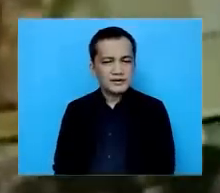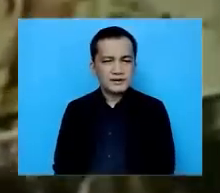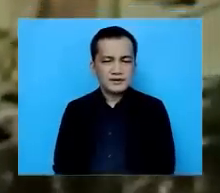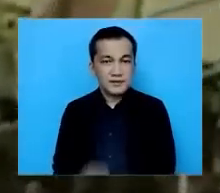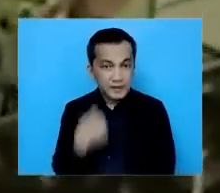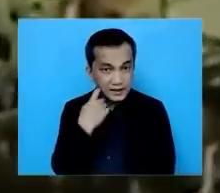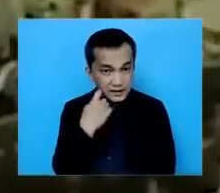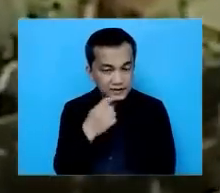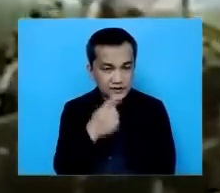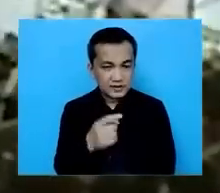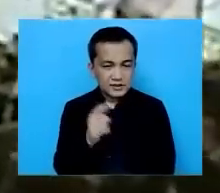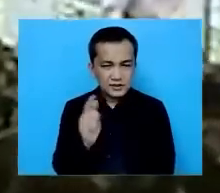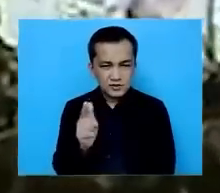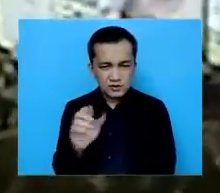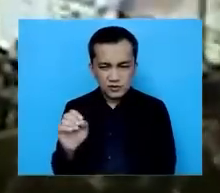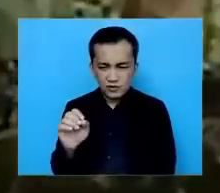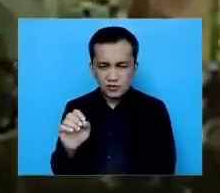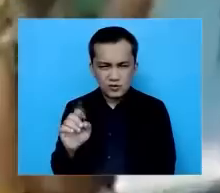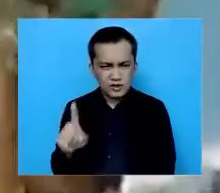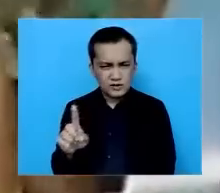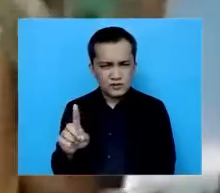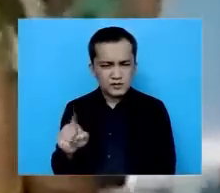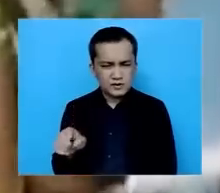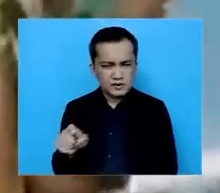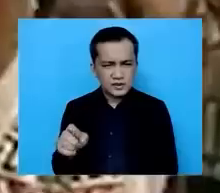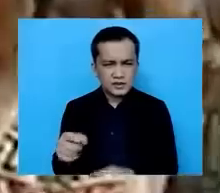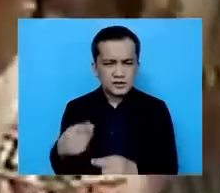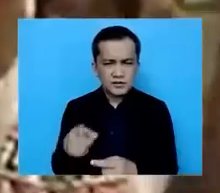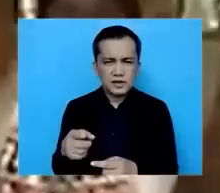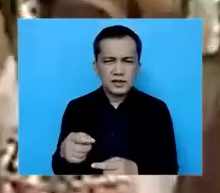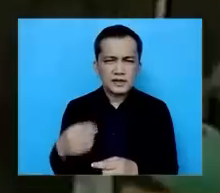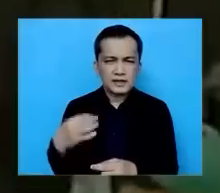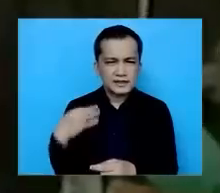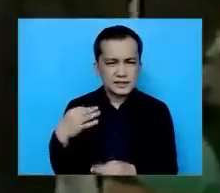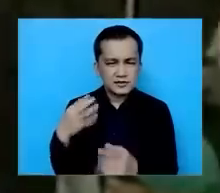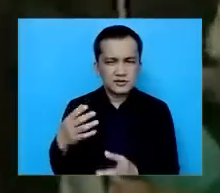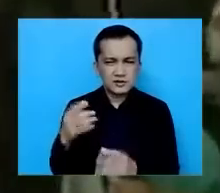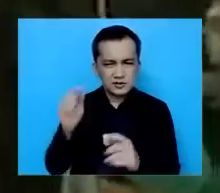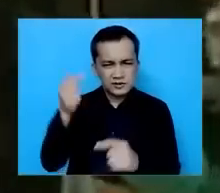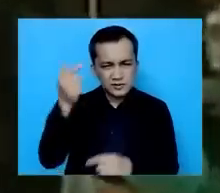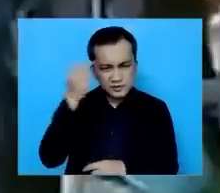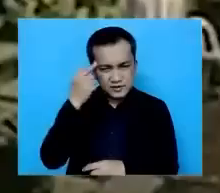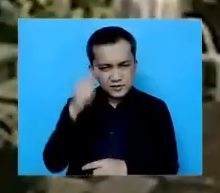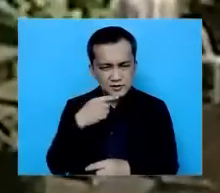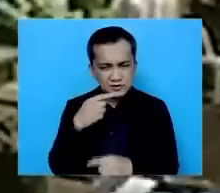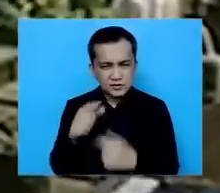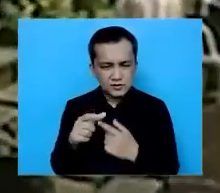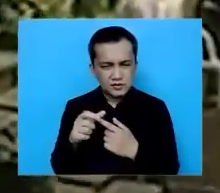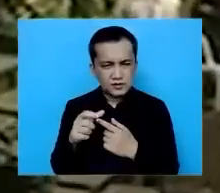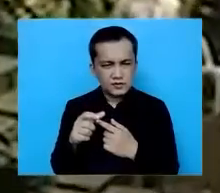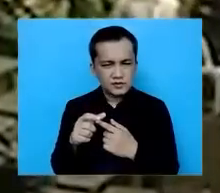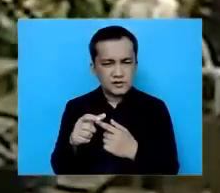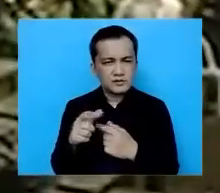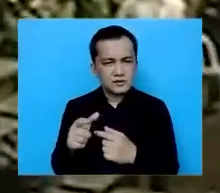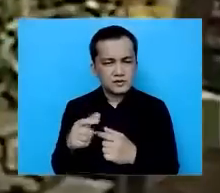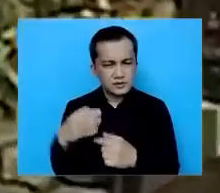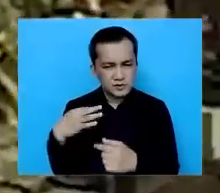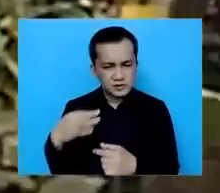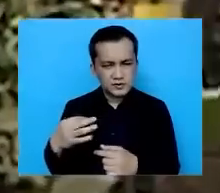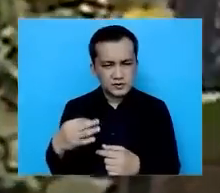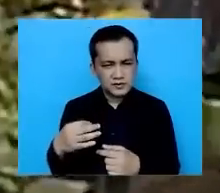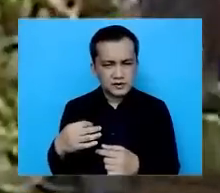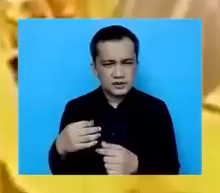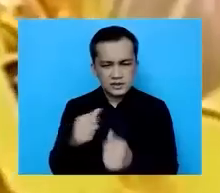ng 2001, nung ang mga pambato ng administrasyon ay tumakbo sa ilalim ng tinatawag na People